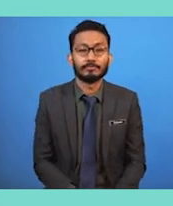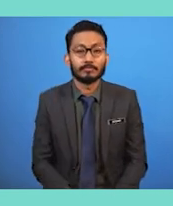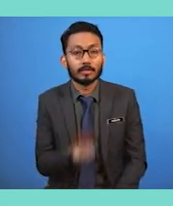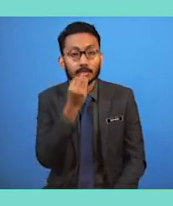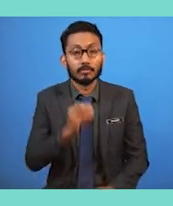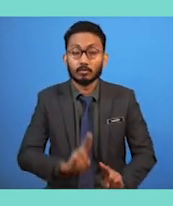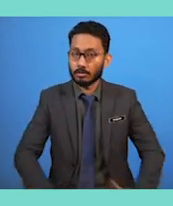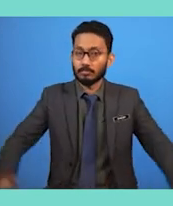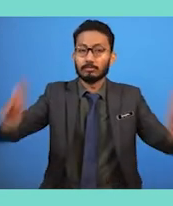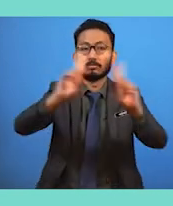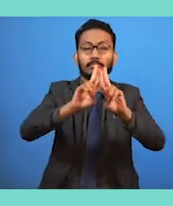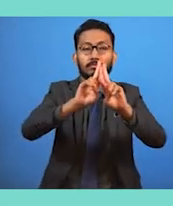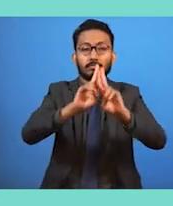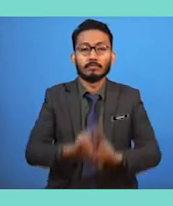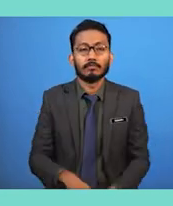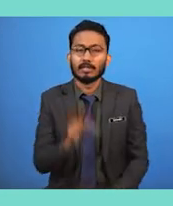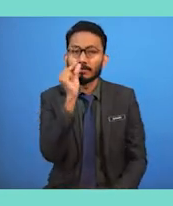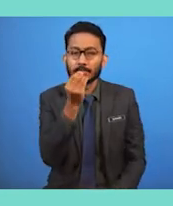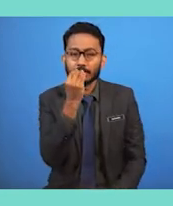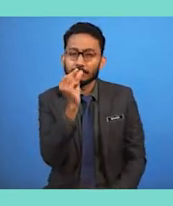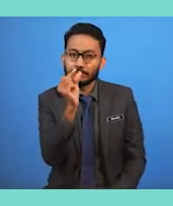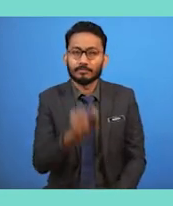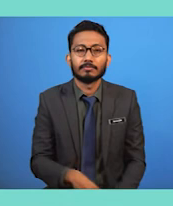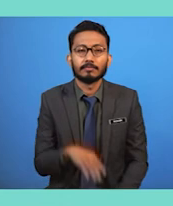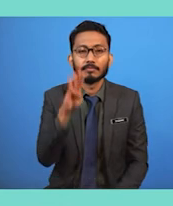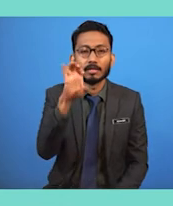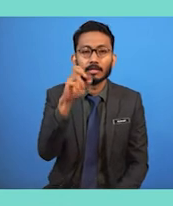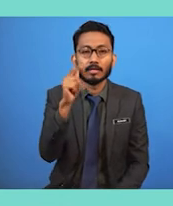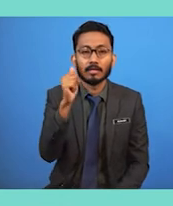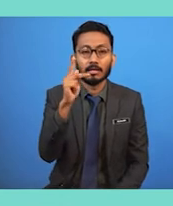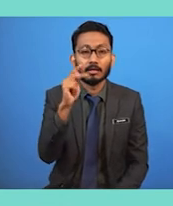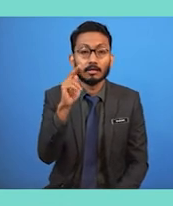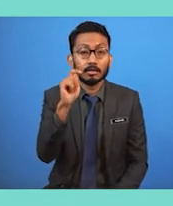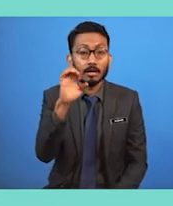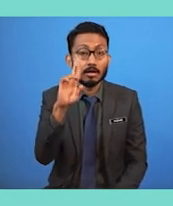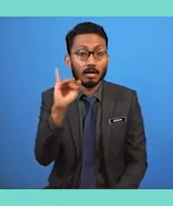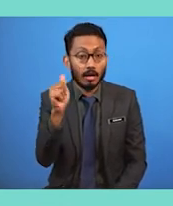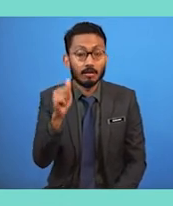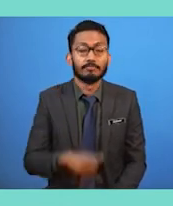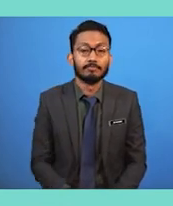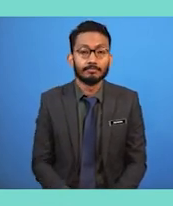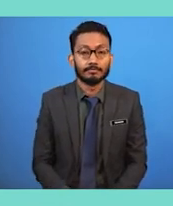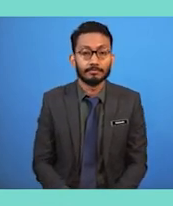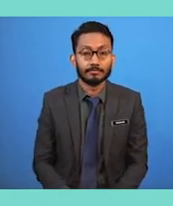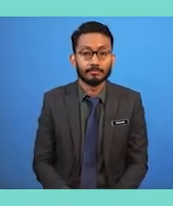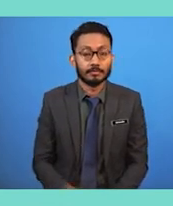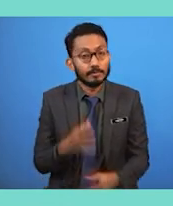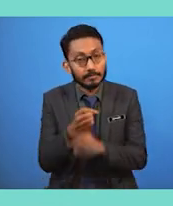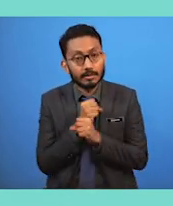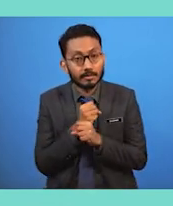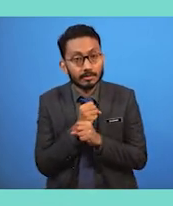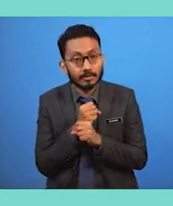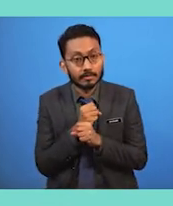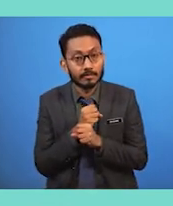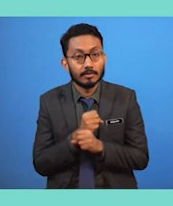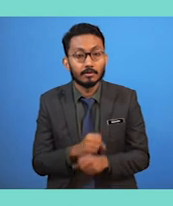adalah mikroalga, bakteria dan detritus iaitu bahan organik yang terhasil daripada